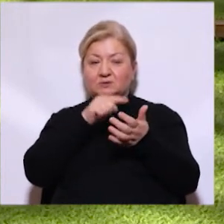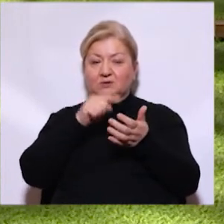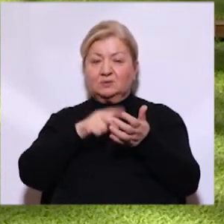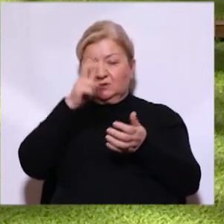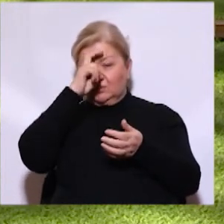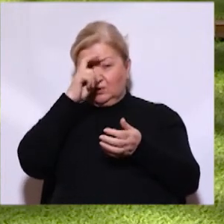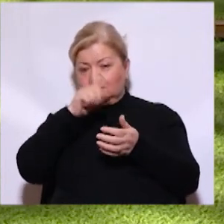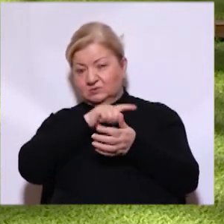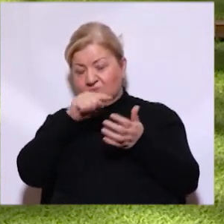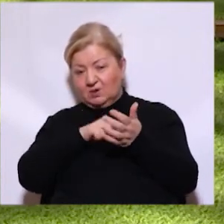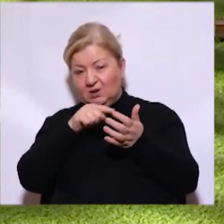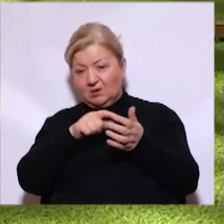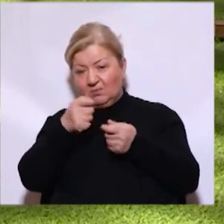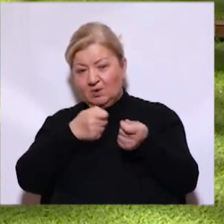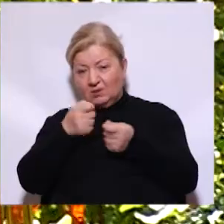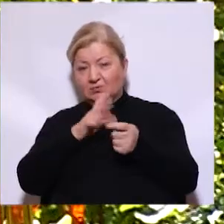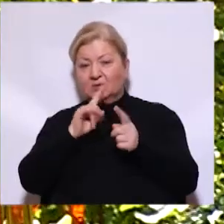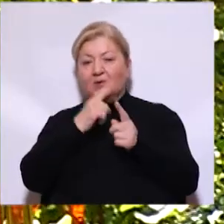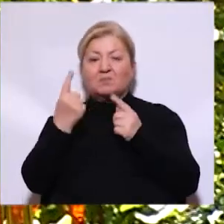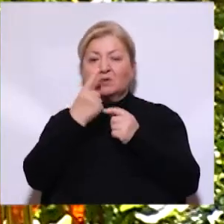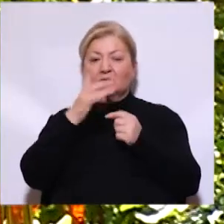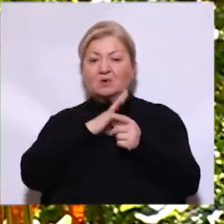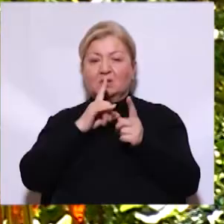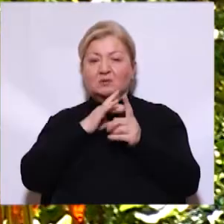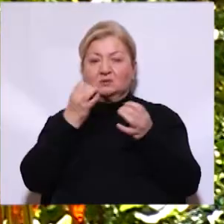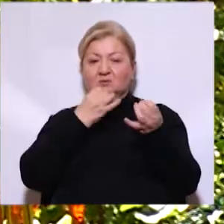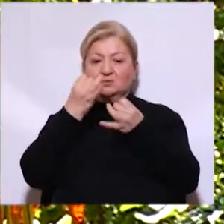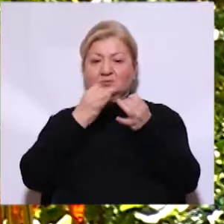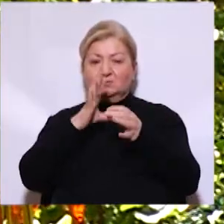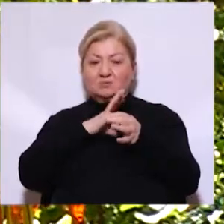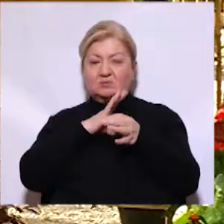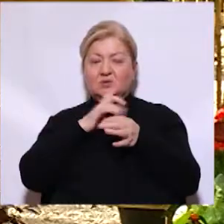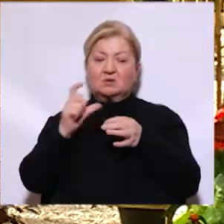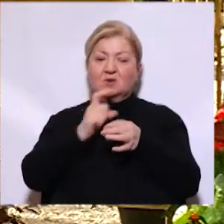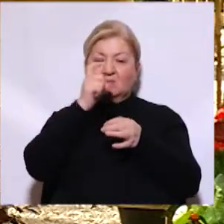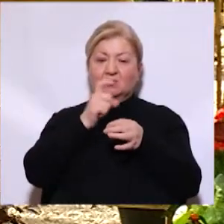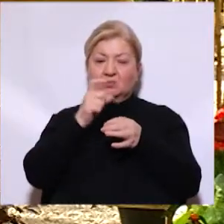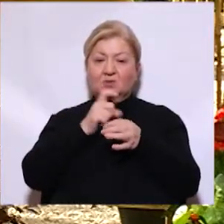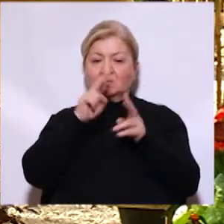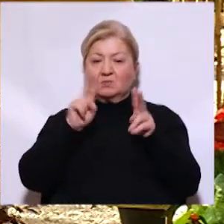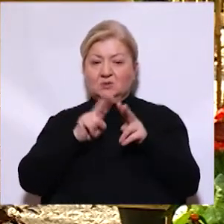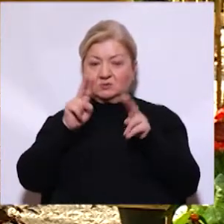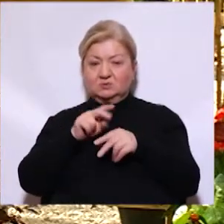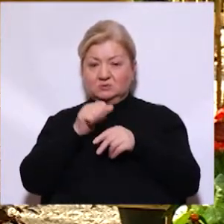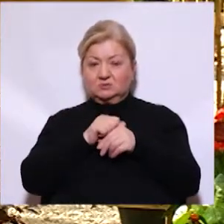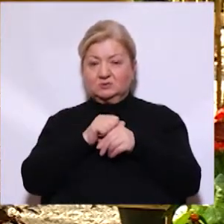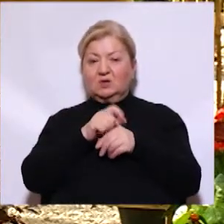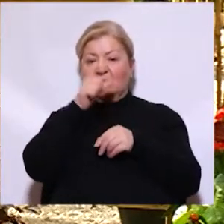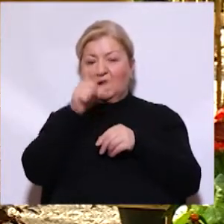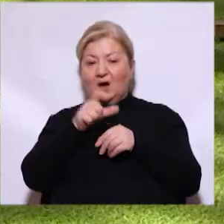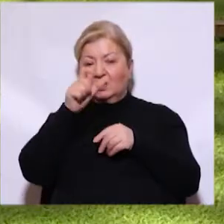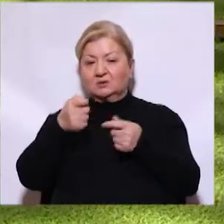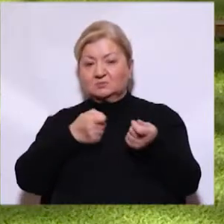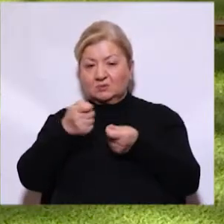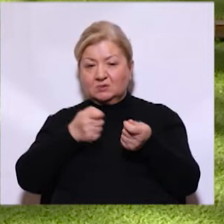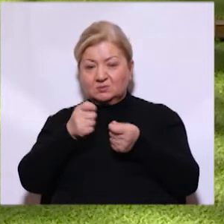ხო, აი ქვეყნის მართვა და ასე შემდეგ და პირველი რაზეც ვიმსჯელეთ, ეს არის დემოკრატიის პრინციპები, ხო? ეს